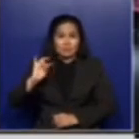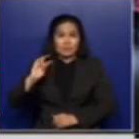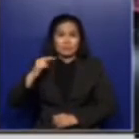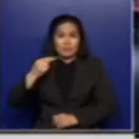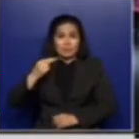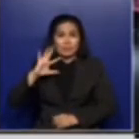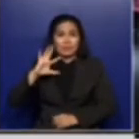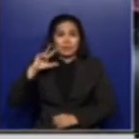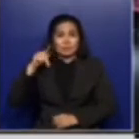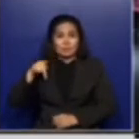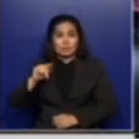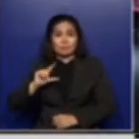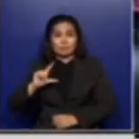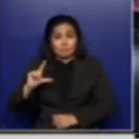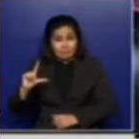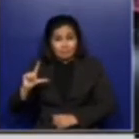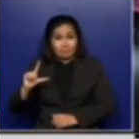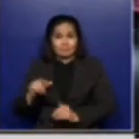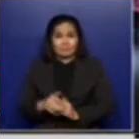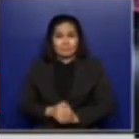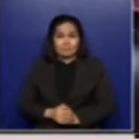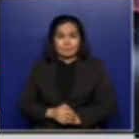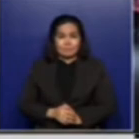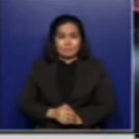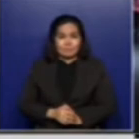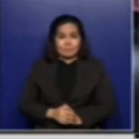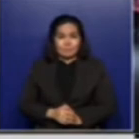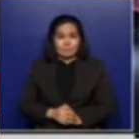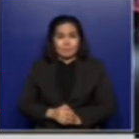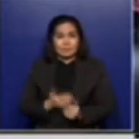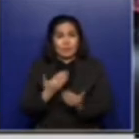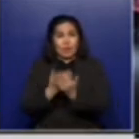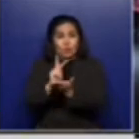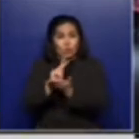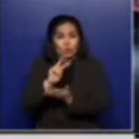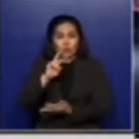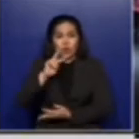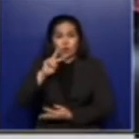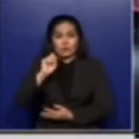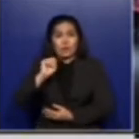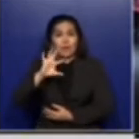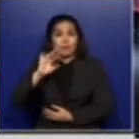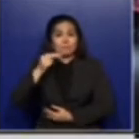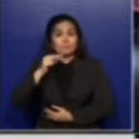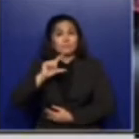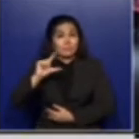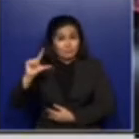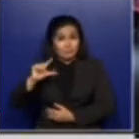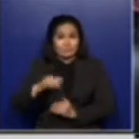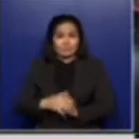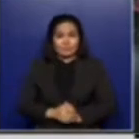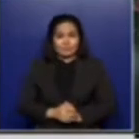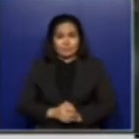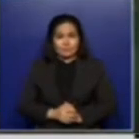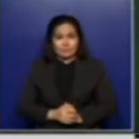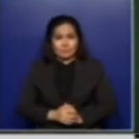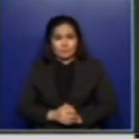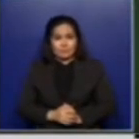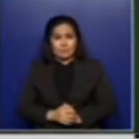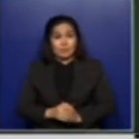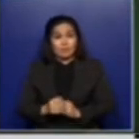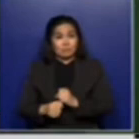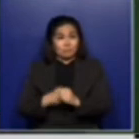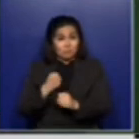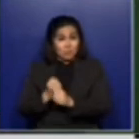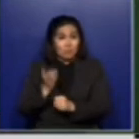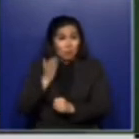2,575,000 ล้านบาทนะครับแล้วก็เป็นงบขาดดุล 250,000 ล้านบาทขอสไลด์ด้วยนะครับปีต่อมาท่านก็